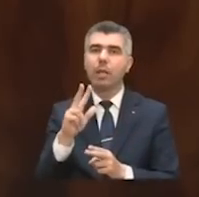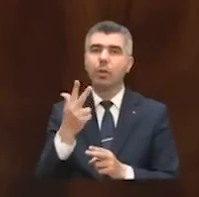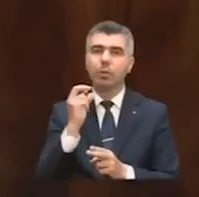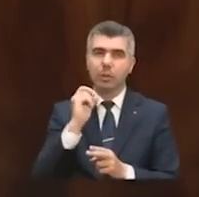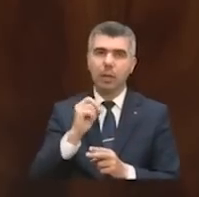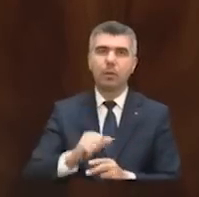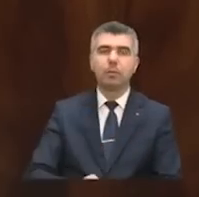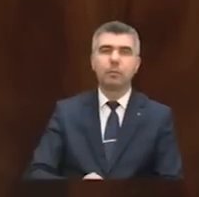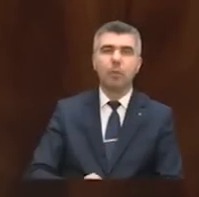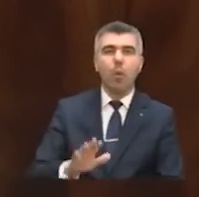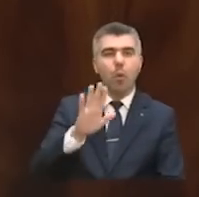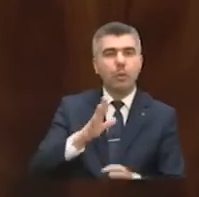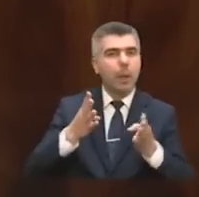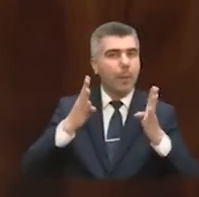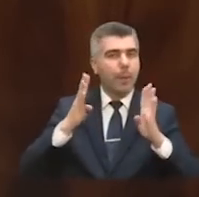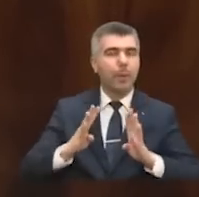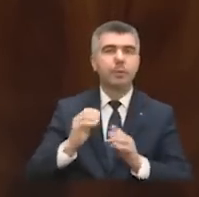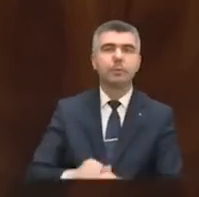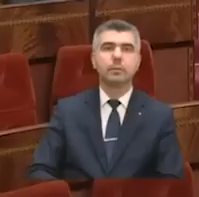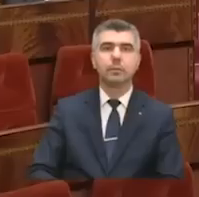نطمئن الجميع.